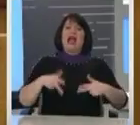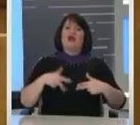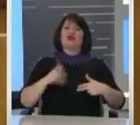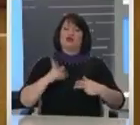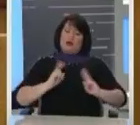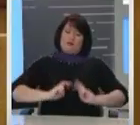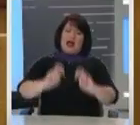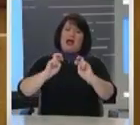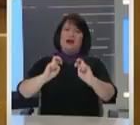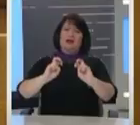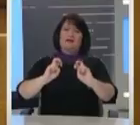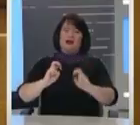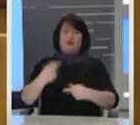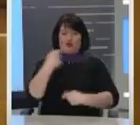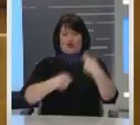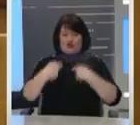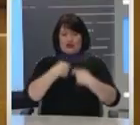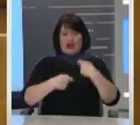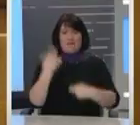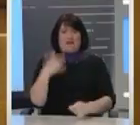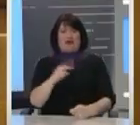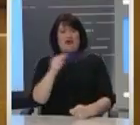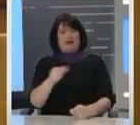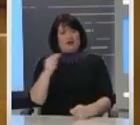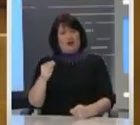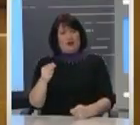μπορεί να κάνει πληστηριασμό για χρέη 500 ευρώ